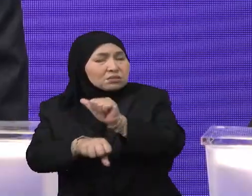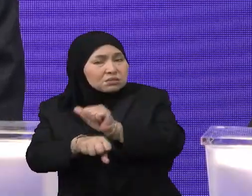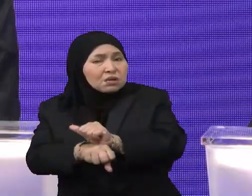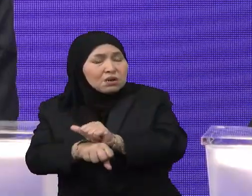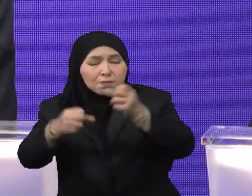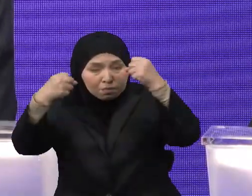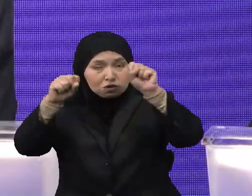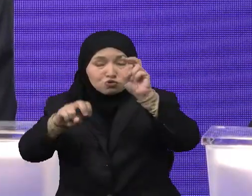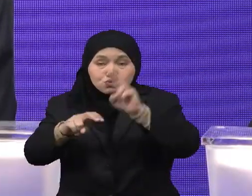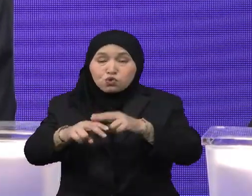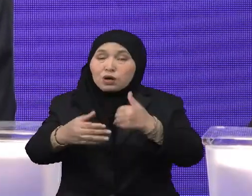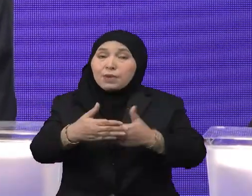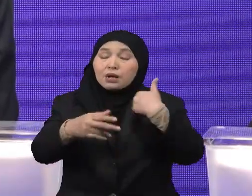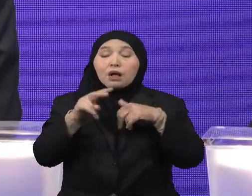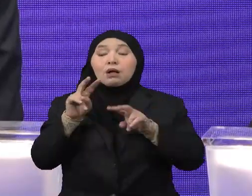dulu